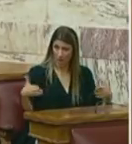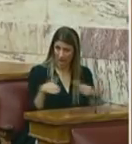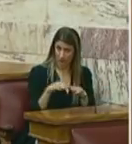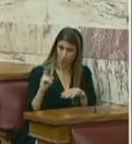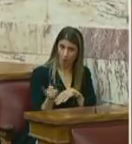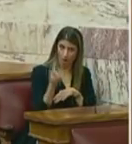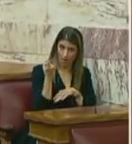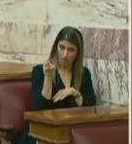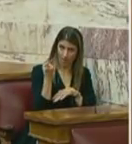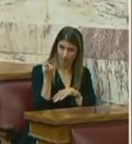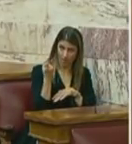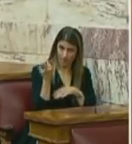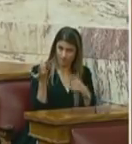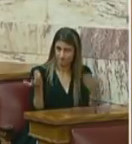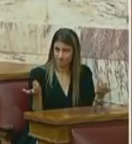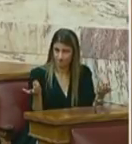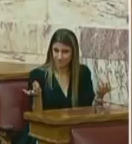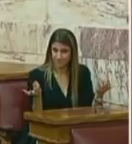τους. Και είναι